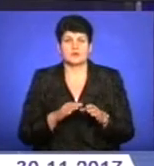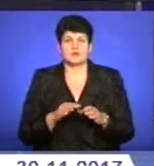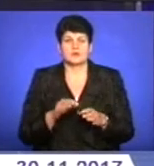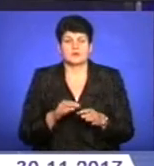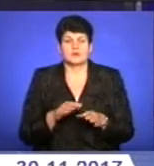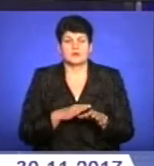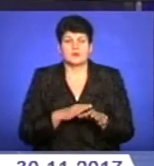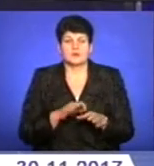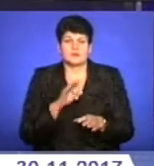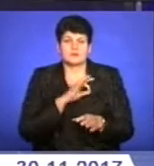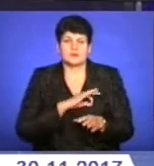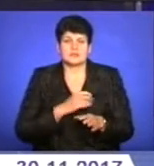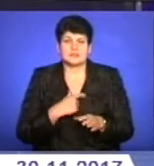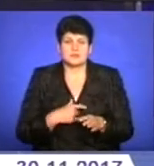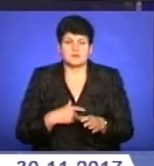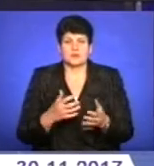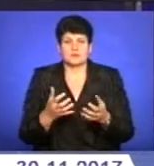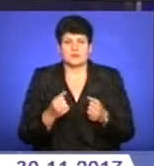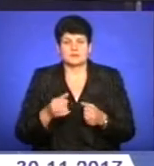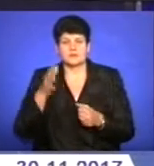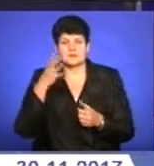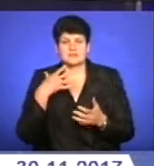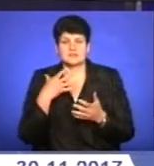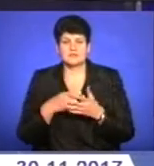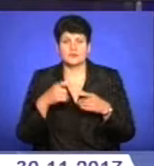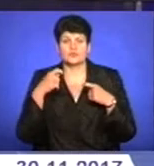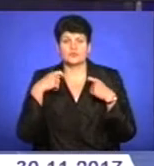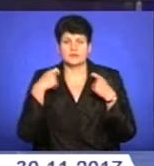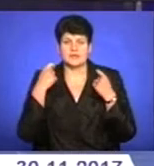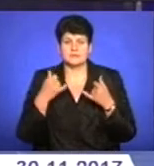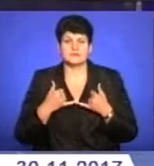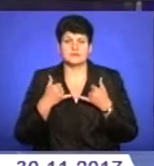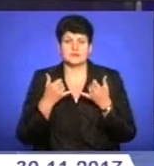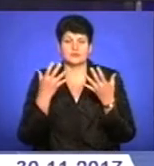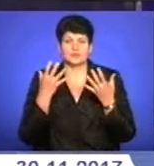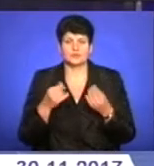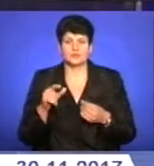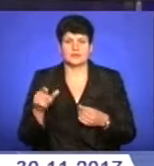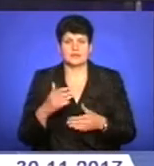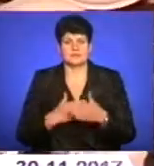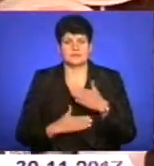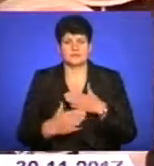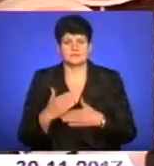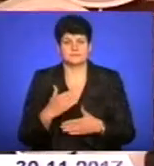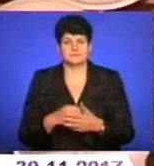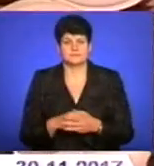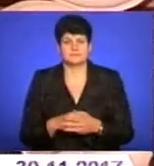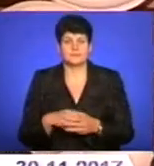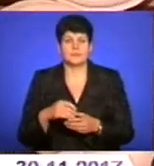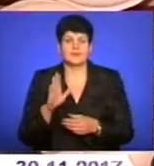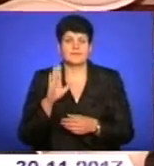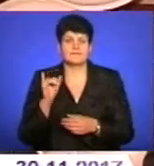друзів та отримати належну освіту. Свій ювілей працівники закладу присвятили Дню людей з інвалідністю.